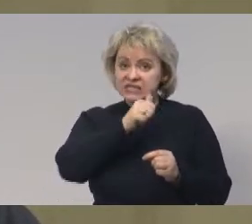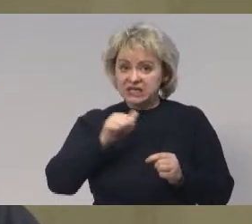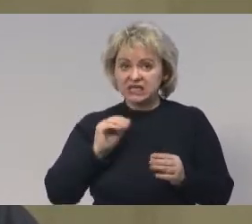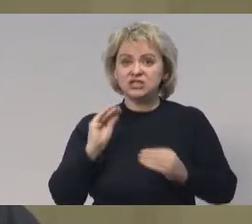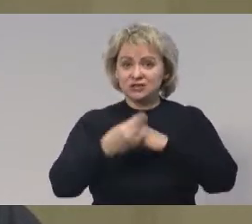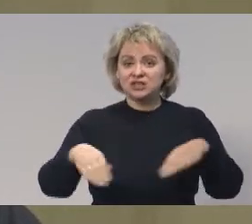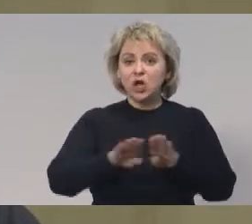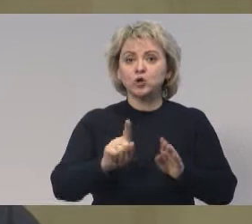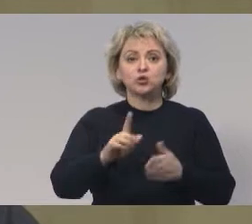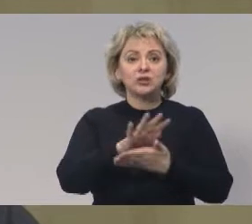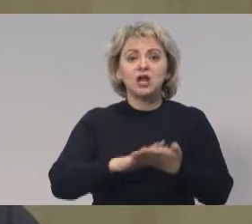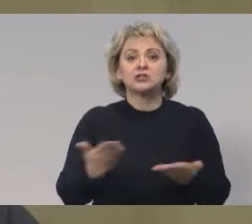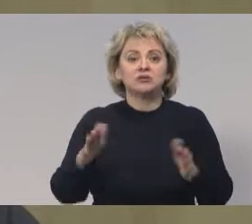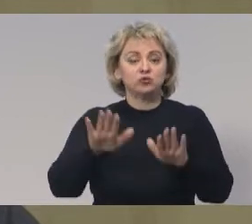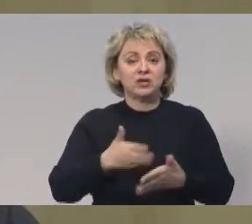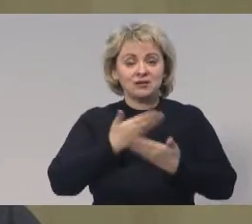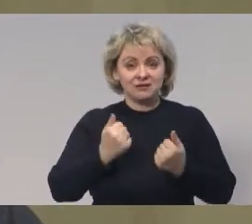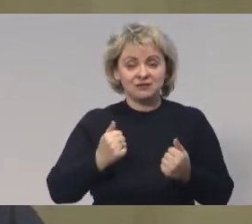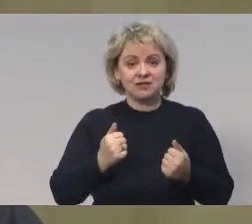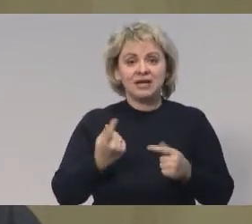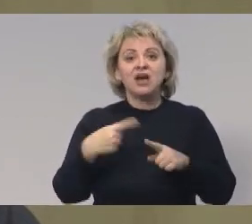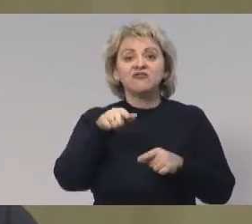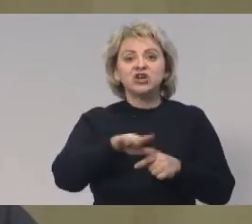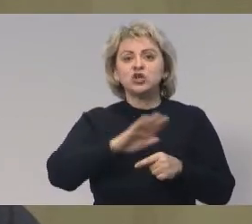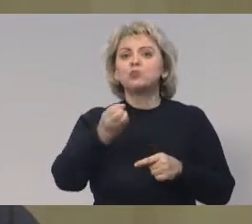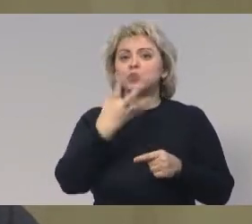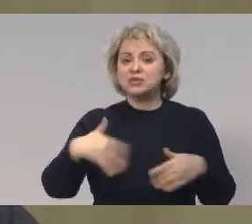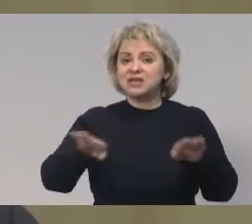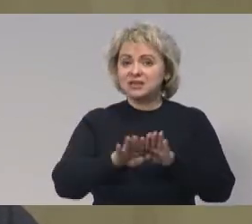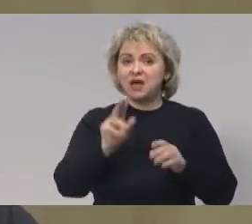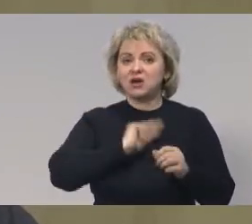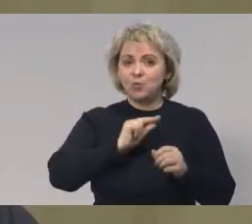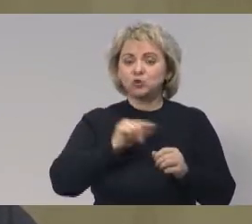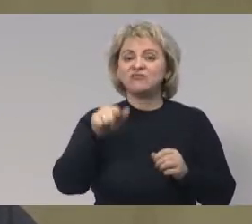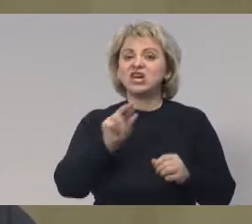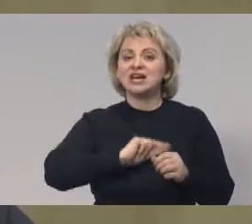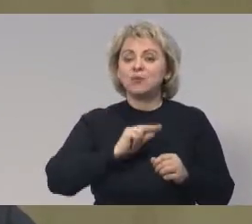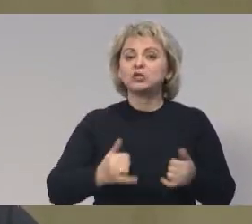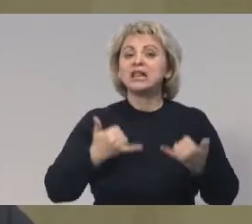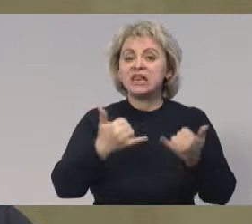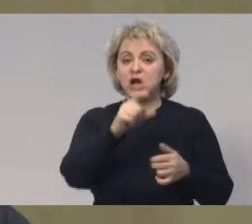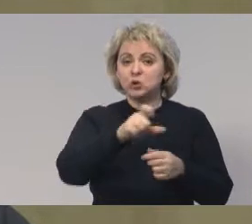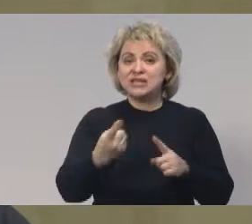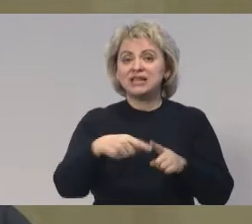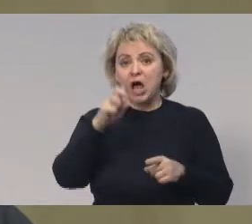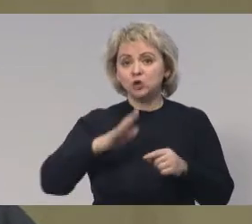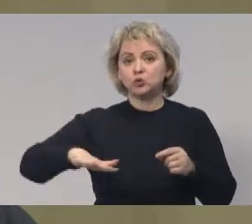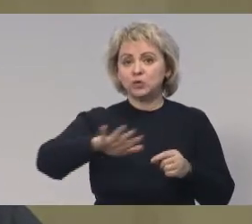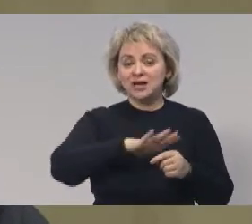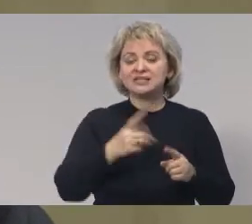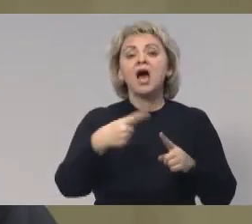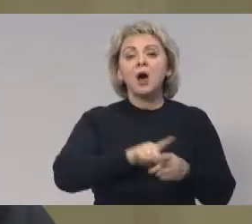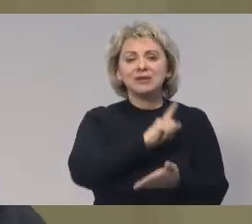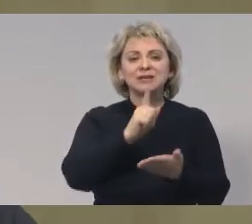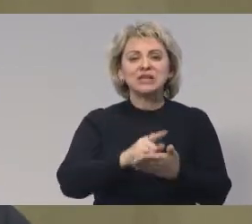засекретились так, что уже дальше некуда, что ли? Ведь вы же не просто так работаете, вы работаете для людей, для государства. И об